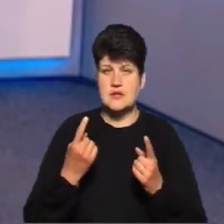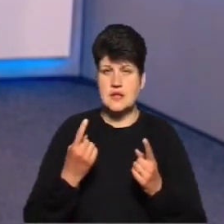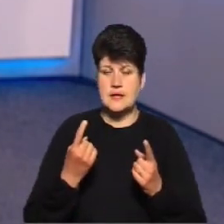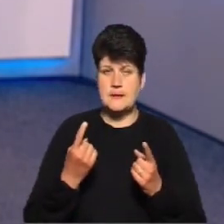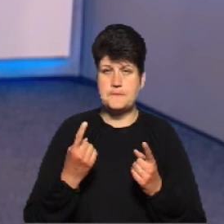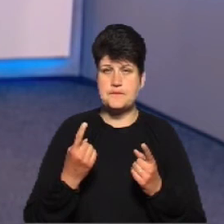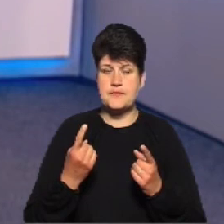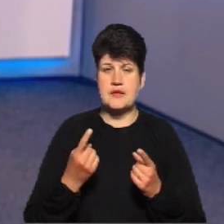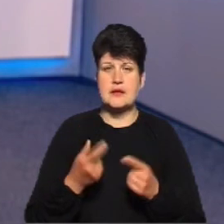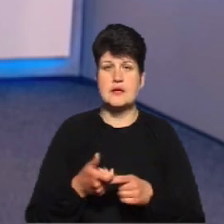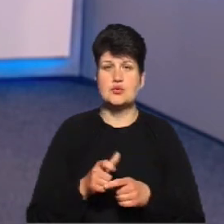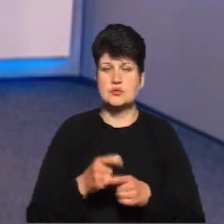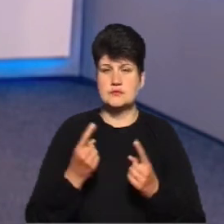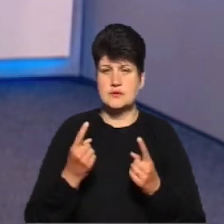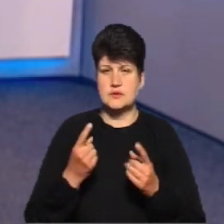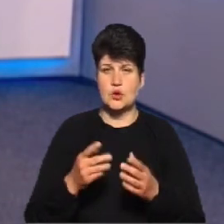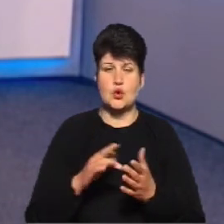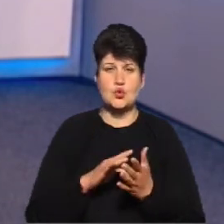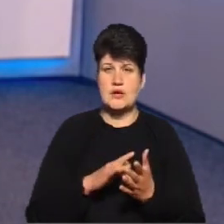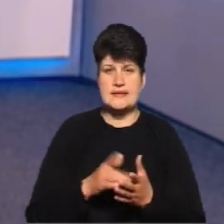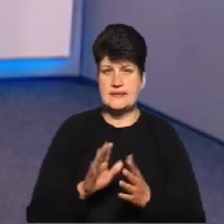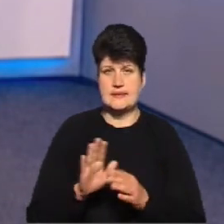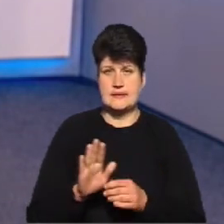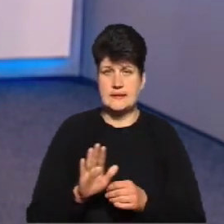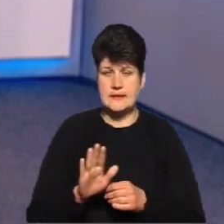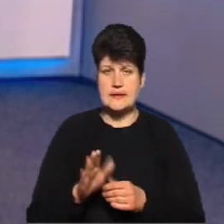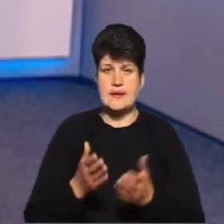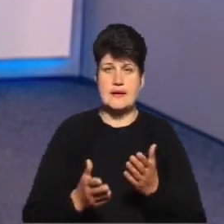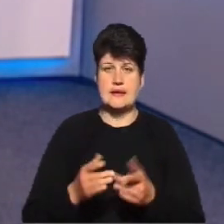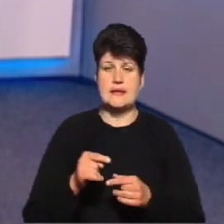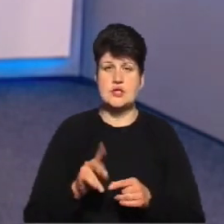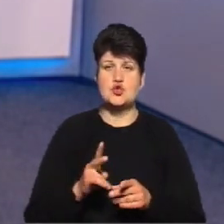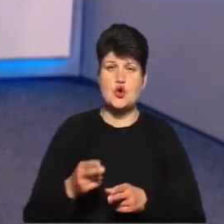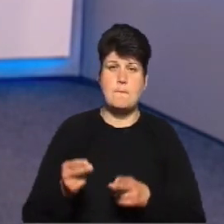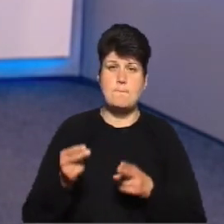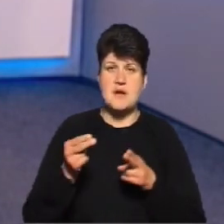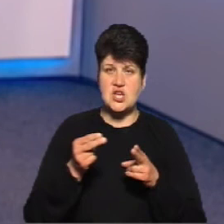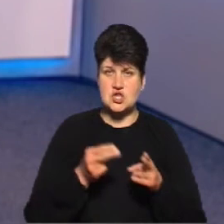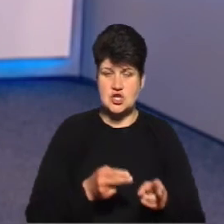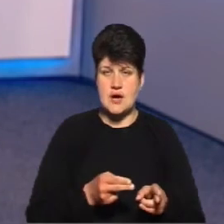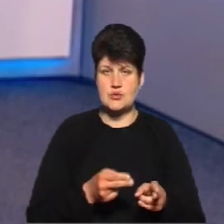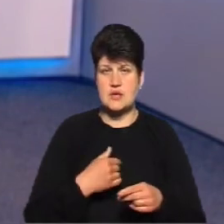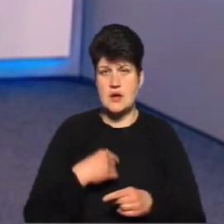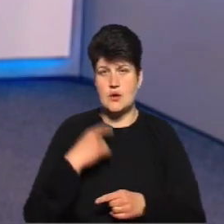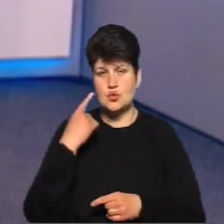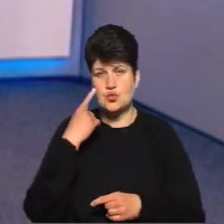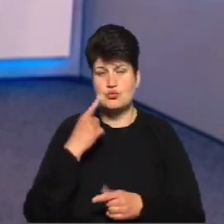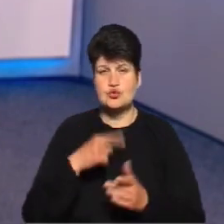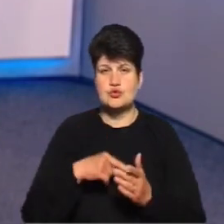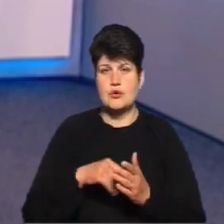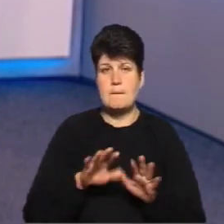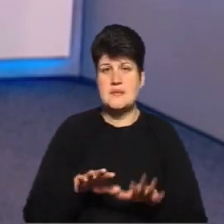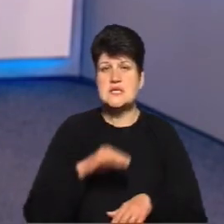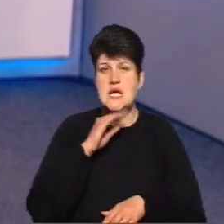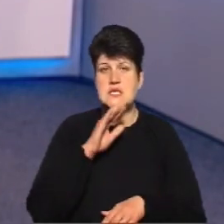Надзвичайно багато туристів буде не розрахований, але ті, що приїжджають, я думаю, що місце стане. Дякую